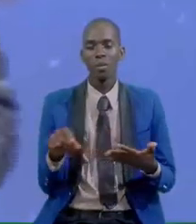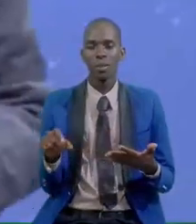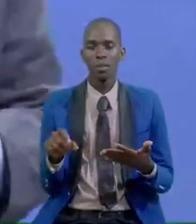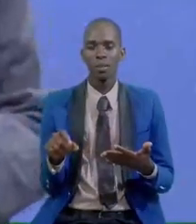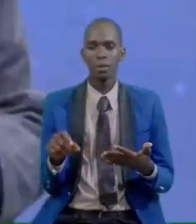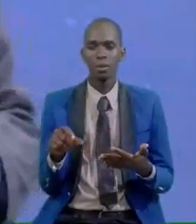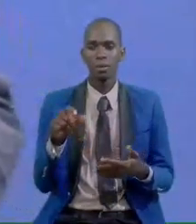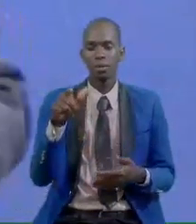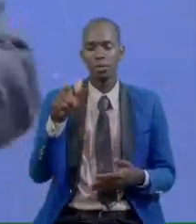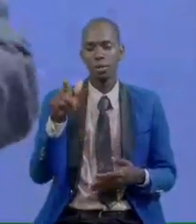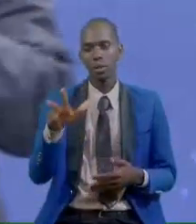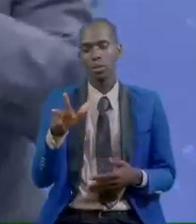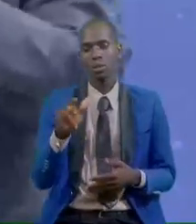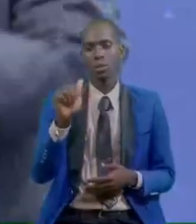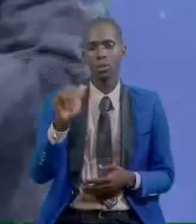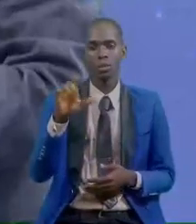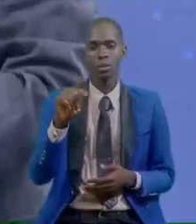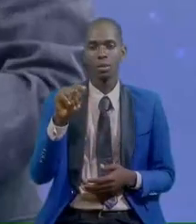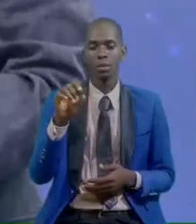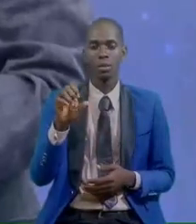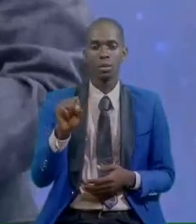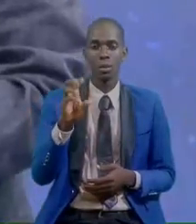lis le verset 23.